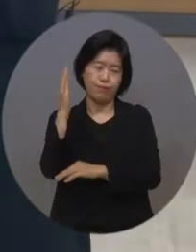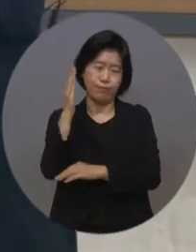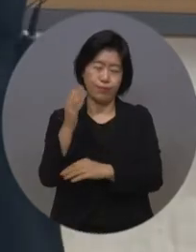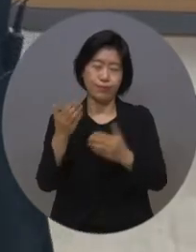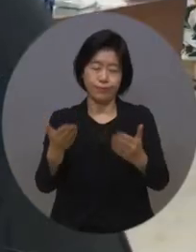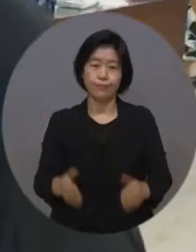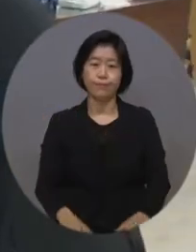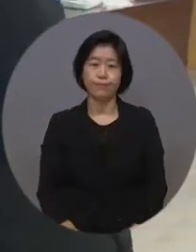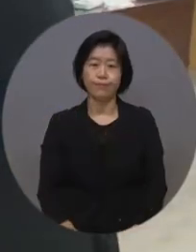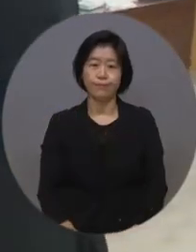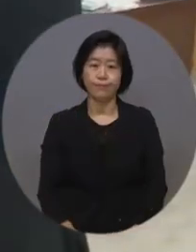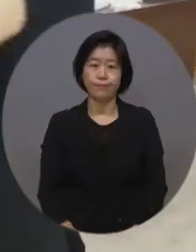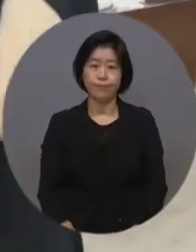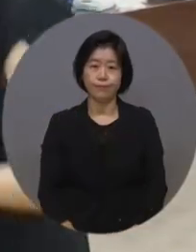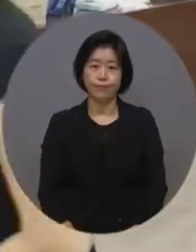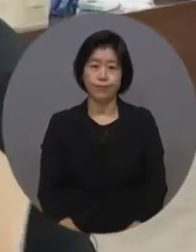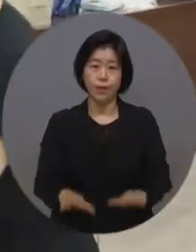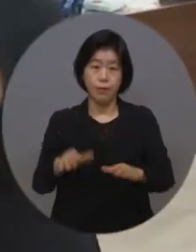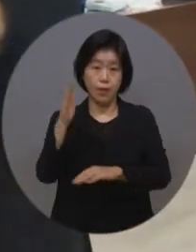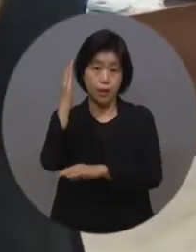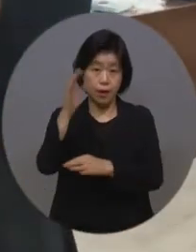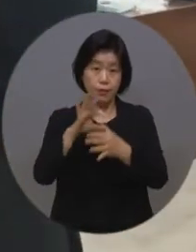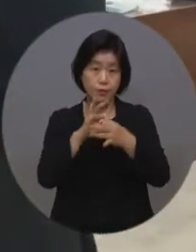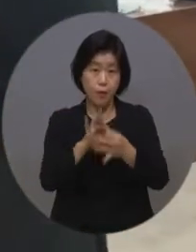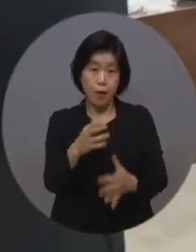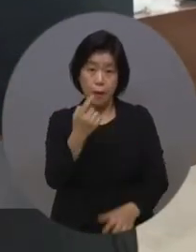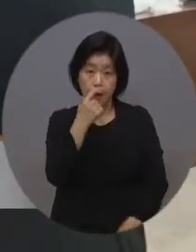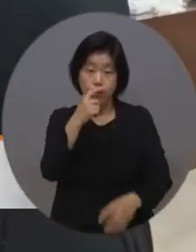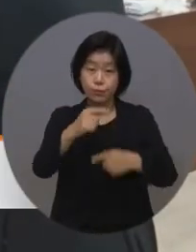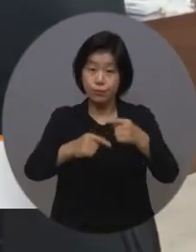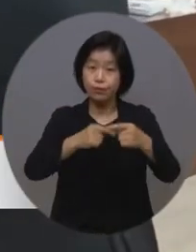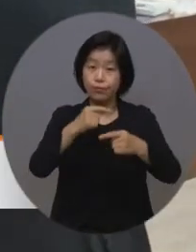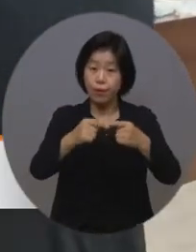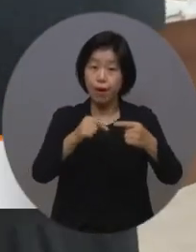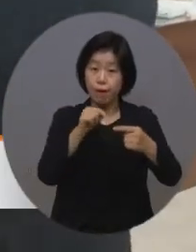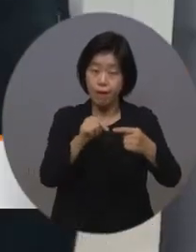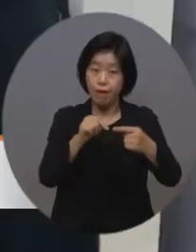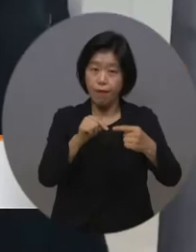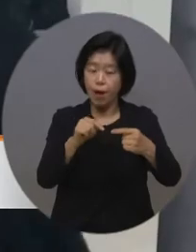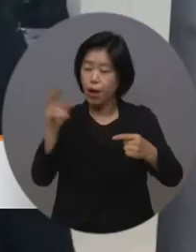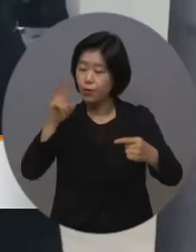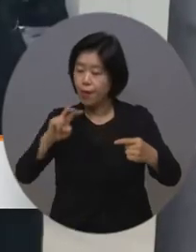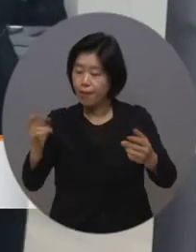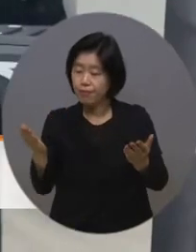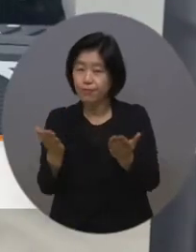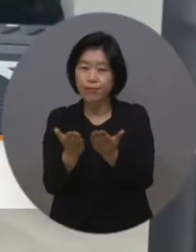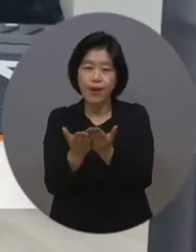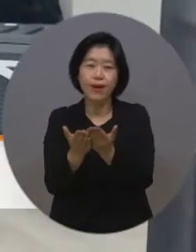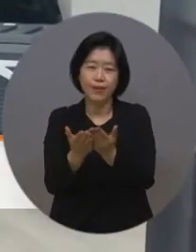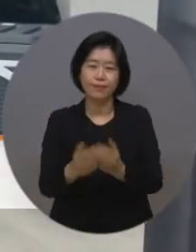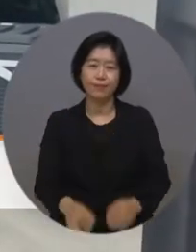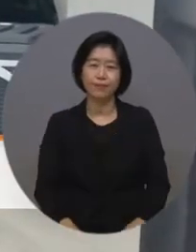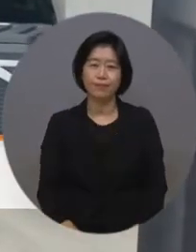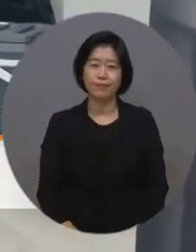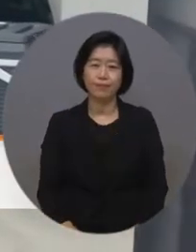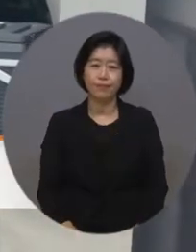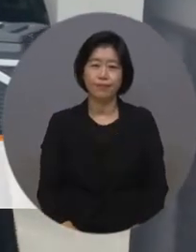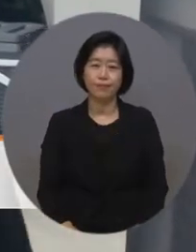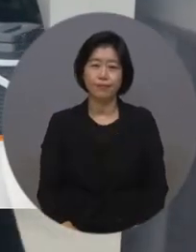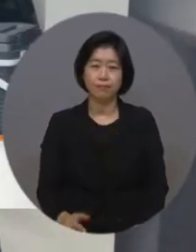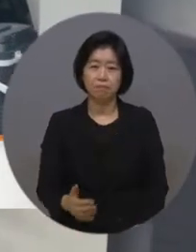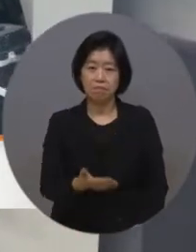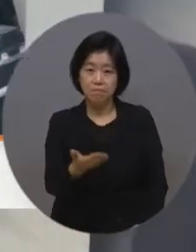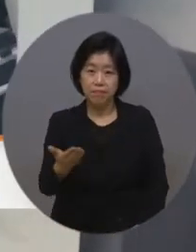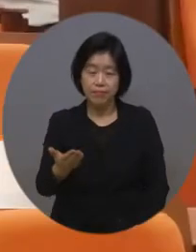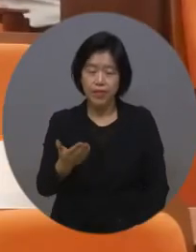시작했습니다. 이번 강의를 통해 배운 수화를 대중화된 노래에 맞추어 따라 배워봅니다. 수강생들이